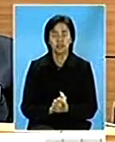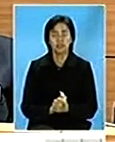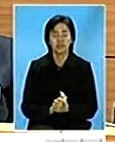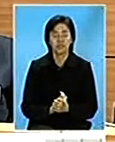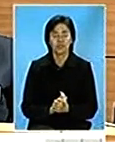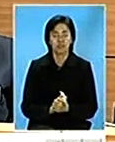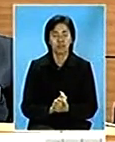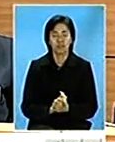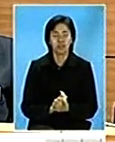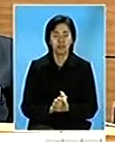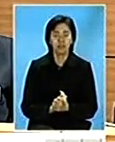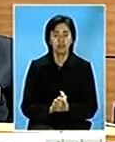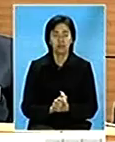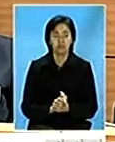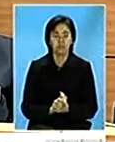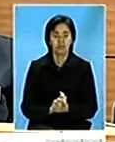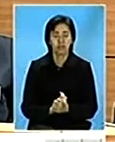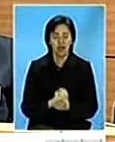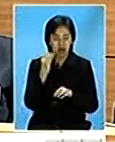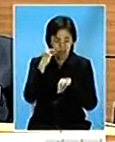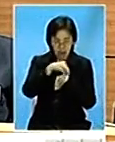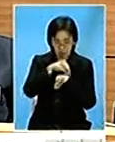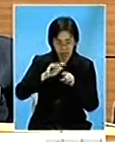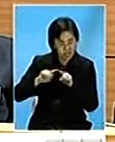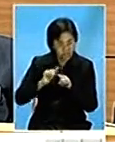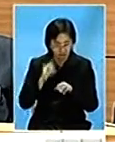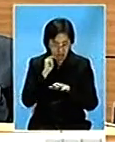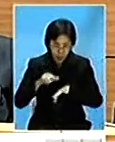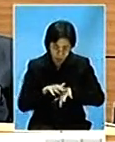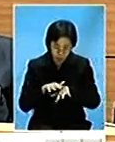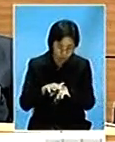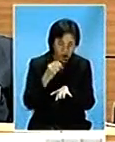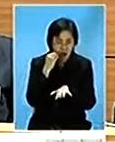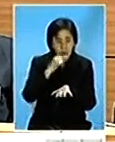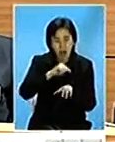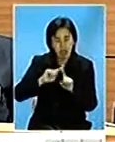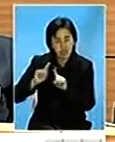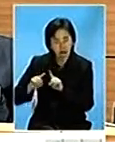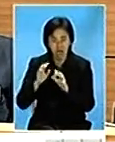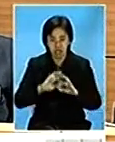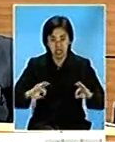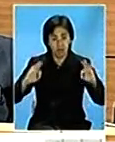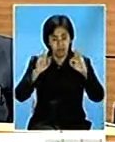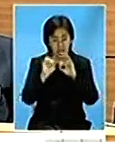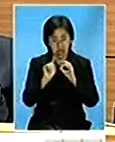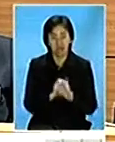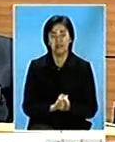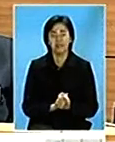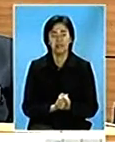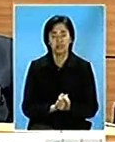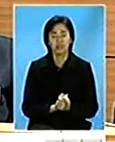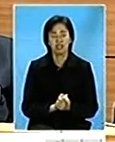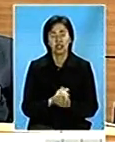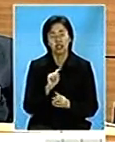ก็ผ่านหลายหมู่บ้านหลายตำบลโดยเฉพาะพื้นที่มีความจำเป็นเลยคือผ่านคือเต่าง